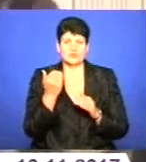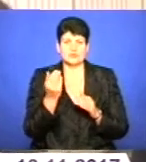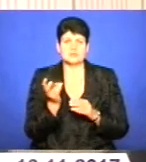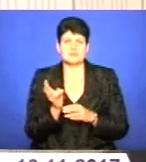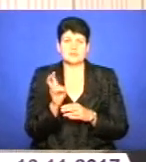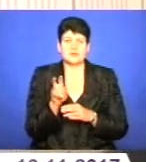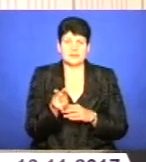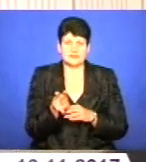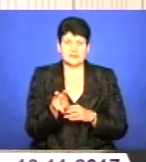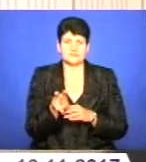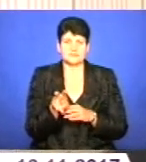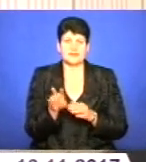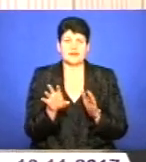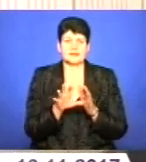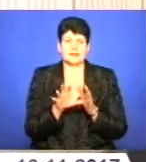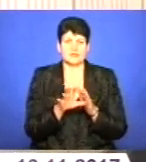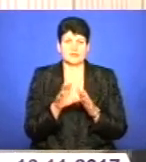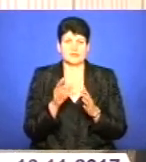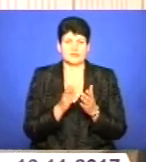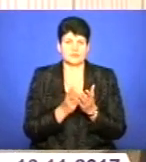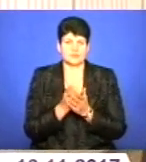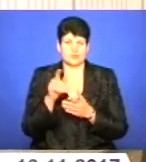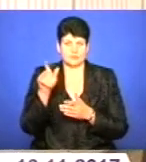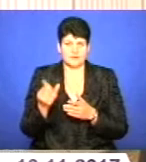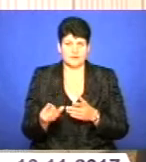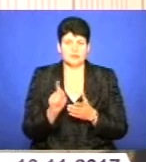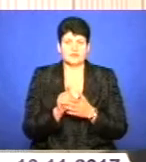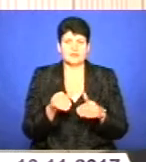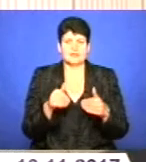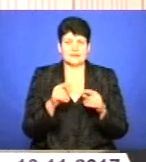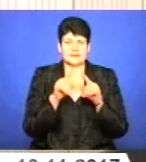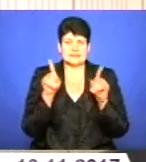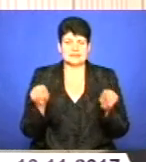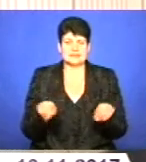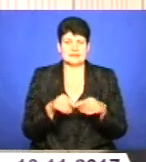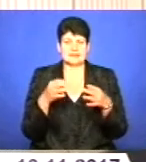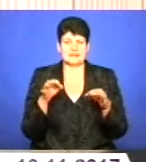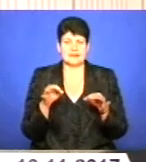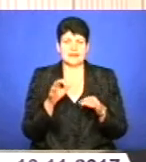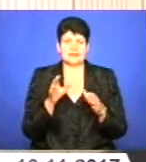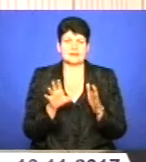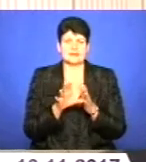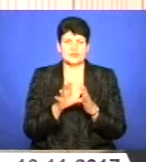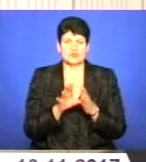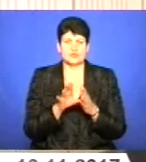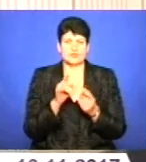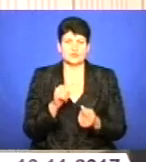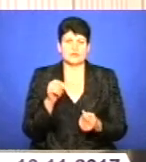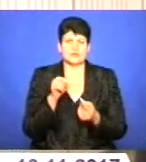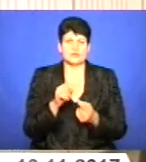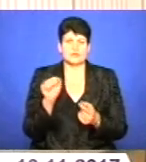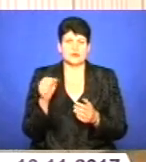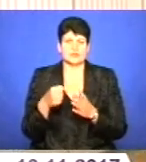прийти атестований енергоаудитор, і він повинен буде вам надати сертифікат енергетичної відповідності від А до